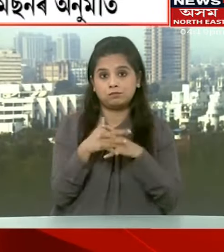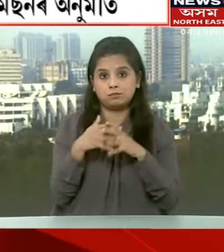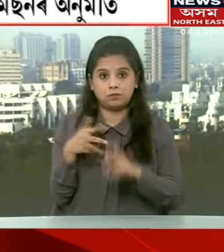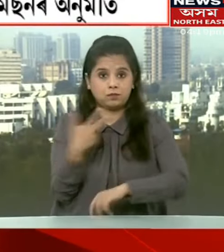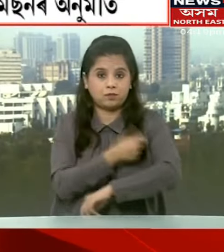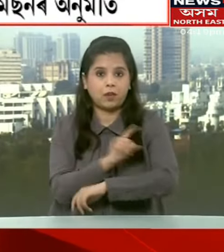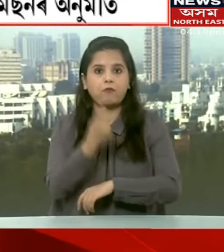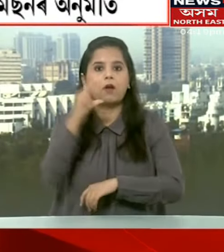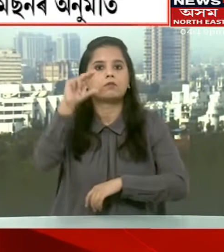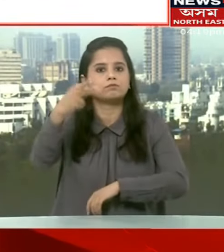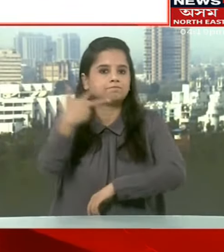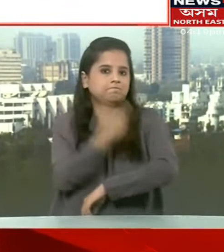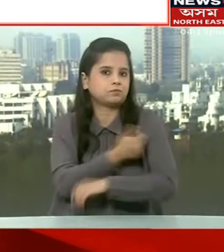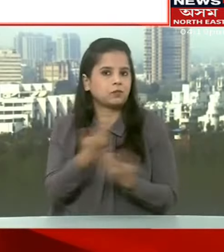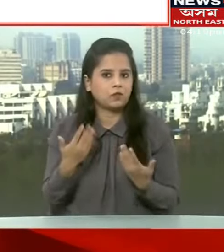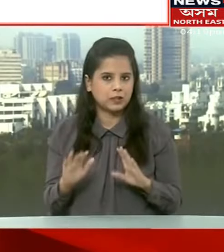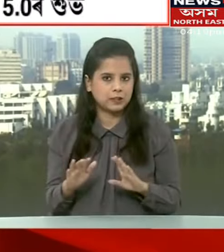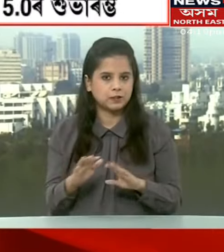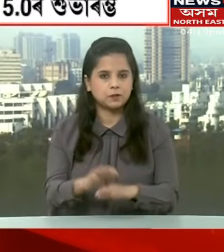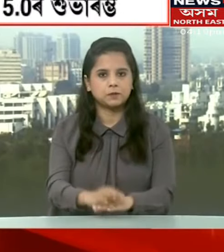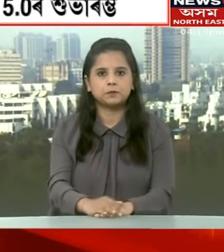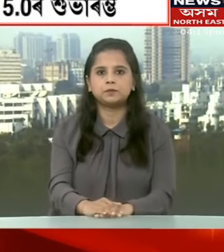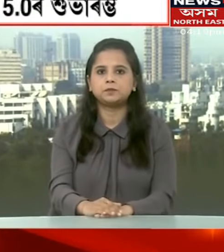की पहली खुराक ली।